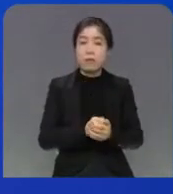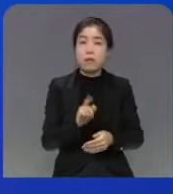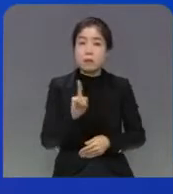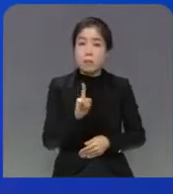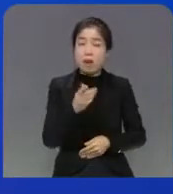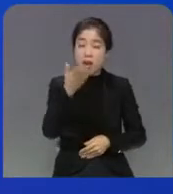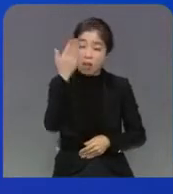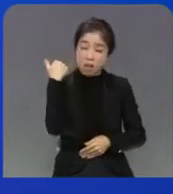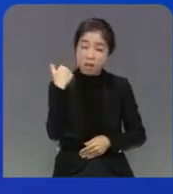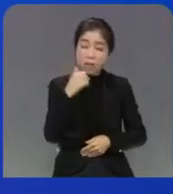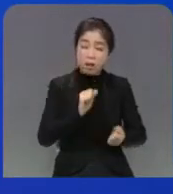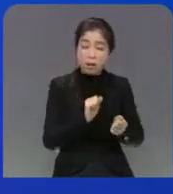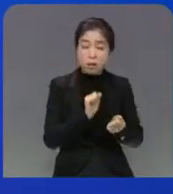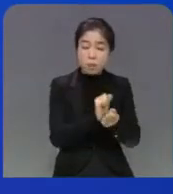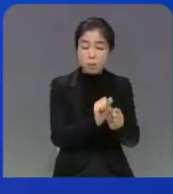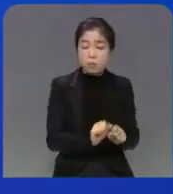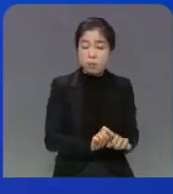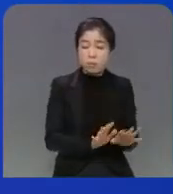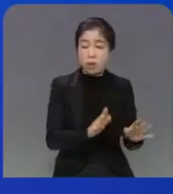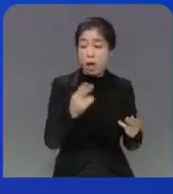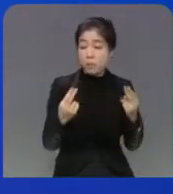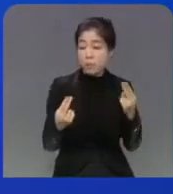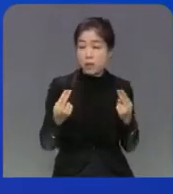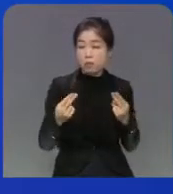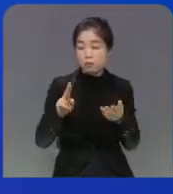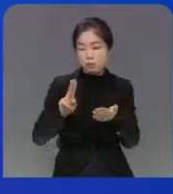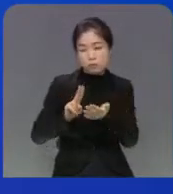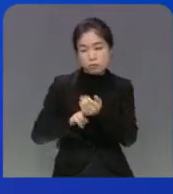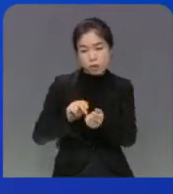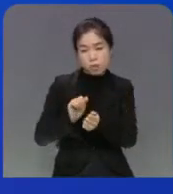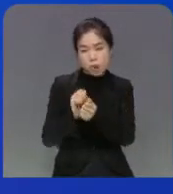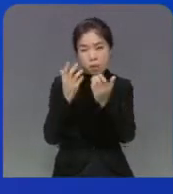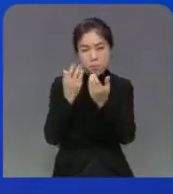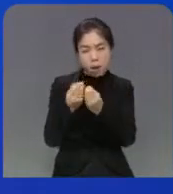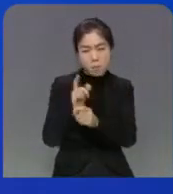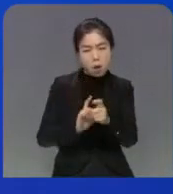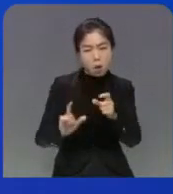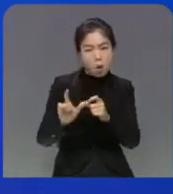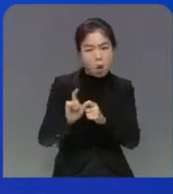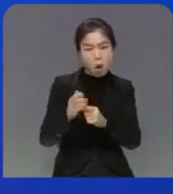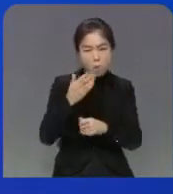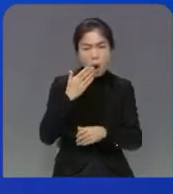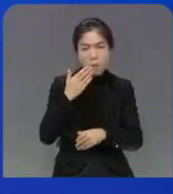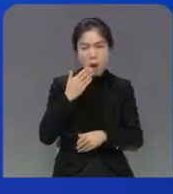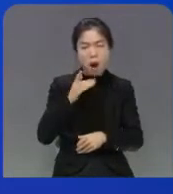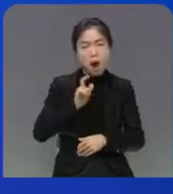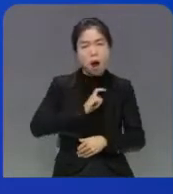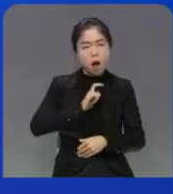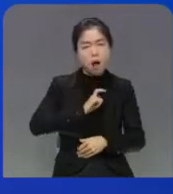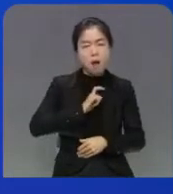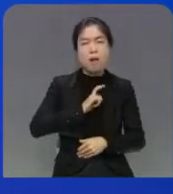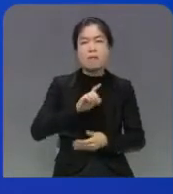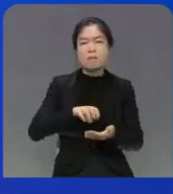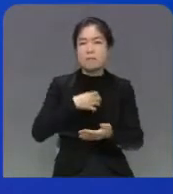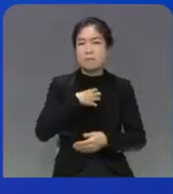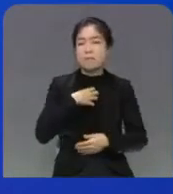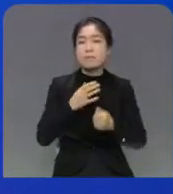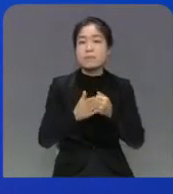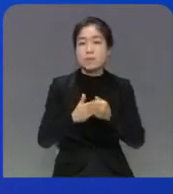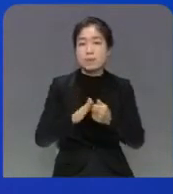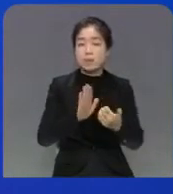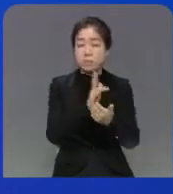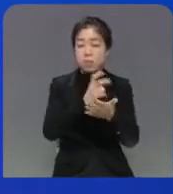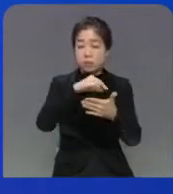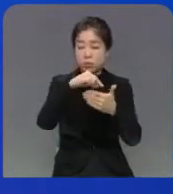기존 지역 대유행과 비교했을 때 숨어있는 감염 사례가 더 있을 수 있다는 우려 때문입니다. 그만큼